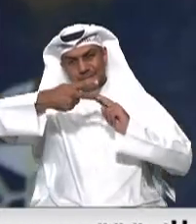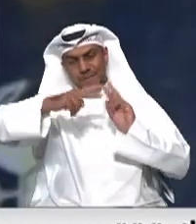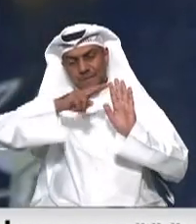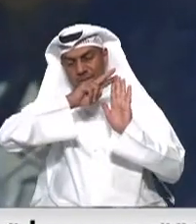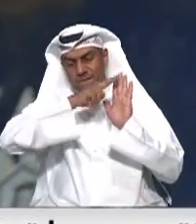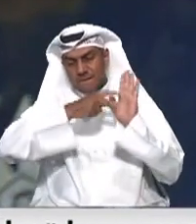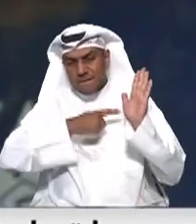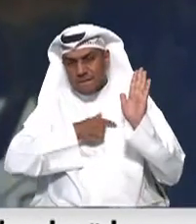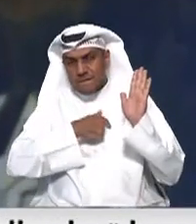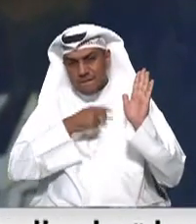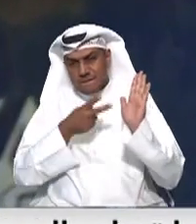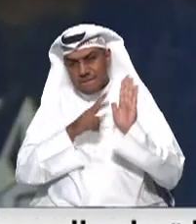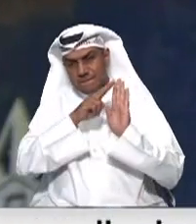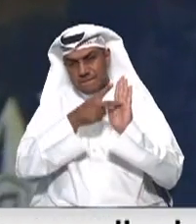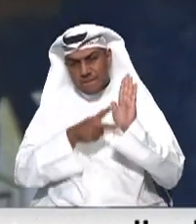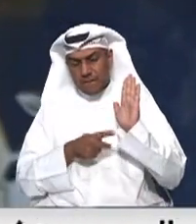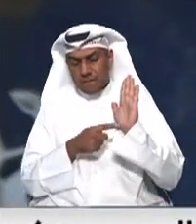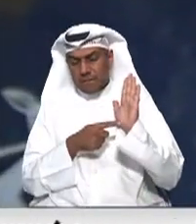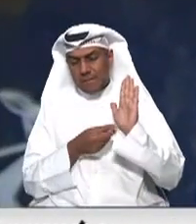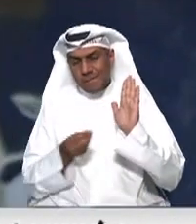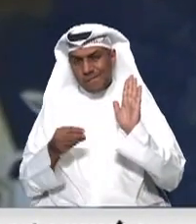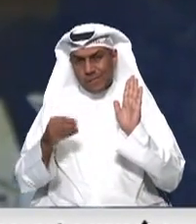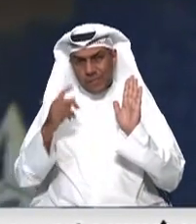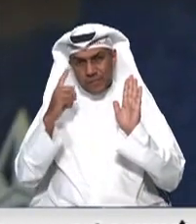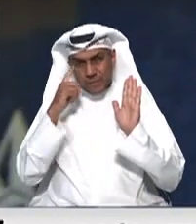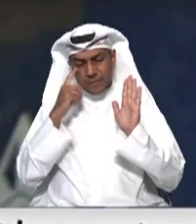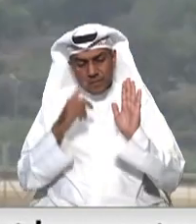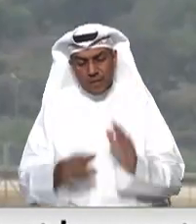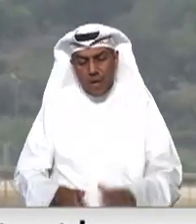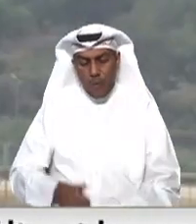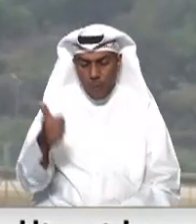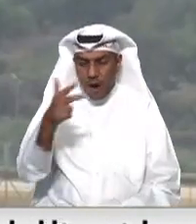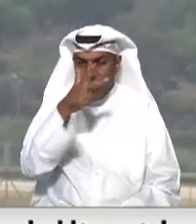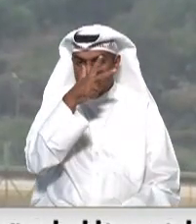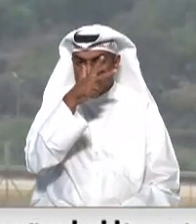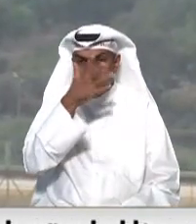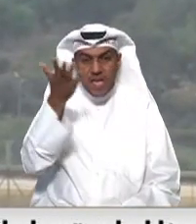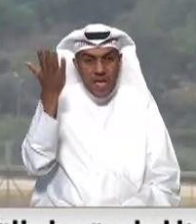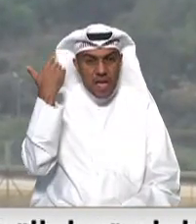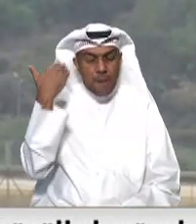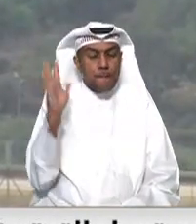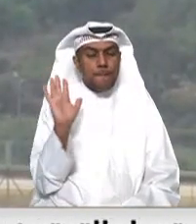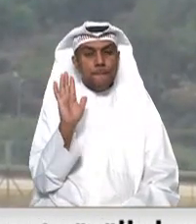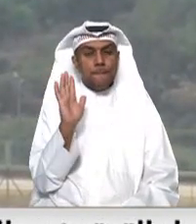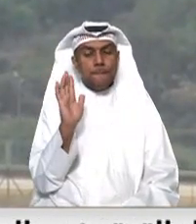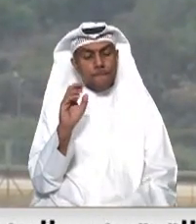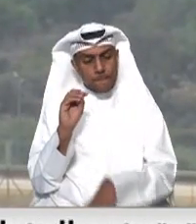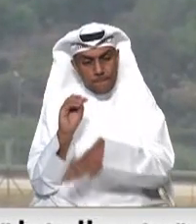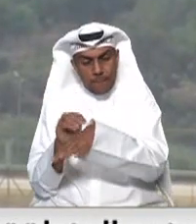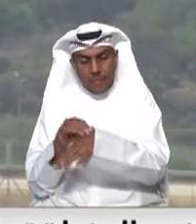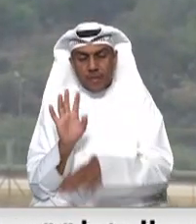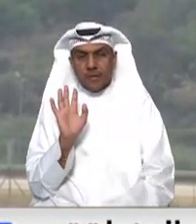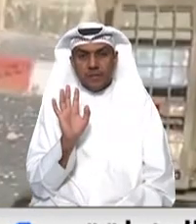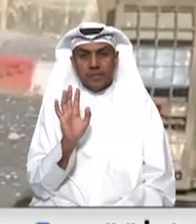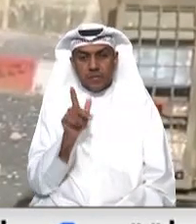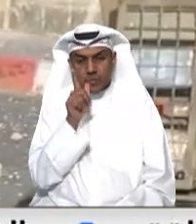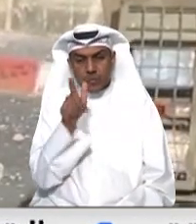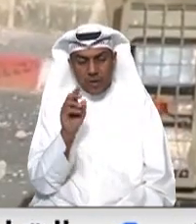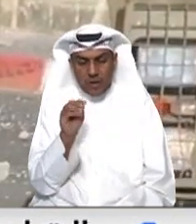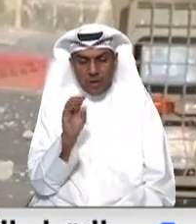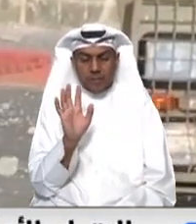هو الإفراج عن الأسرى حسب الأقدمية في هذه الصفقة لتدخل هناك